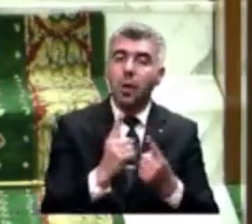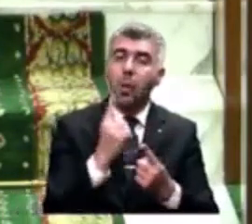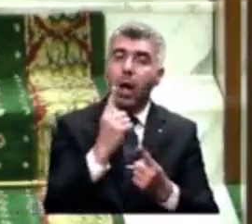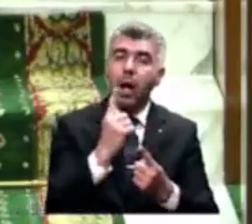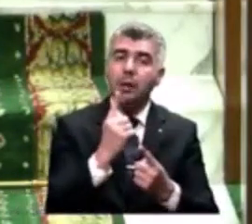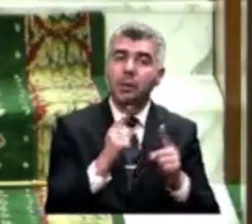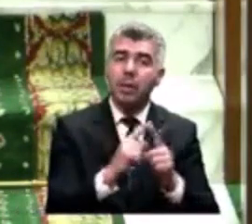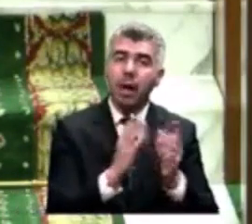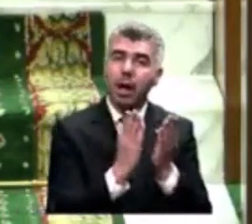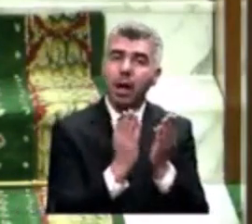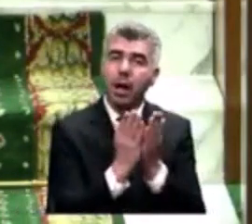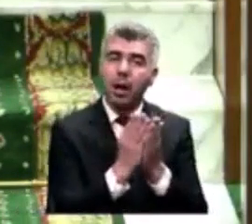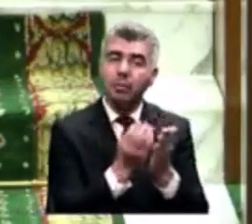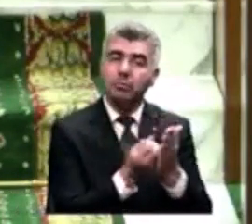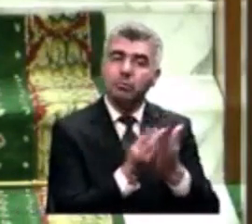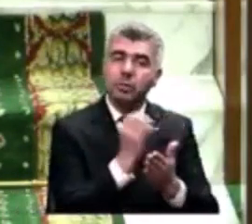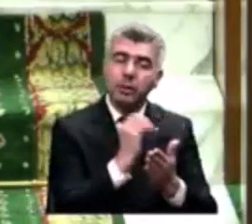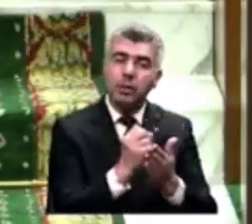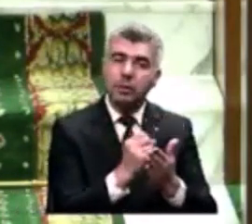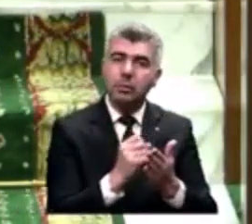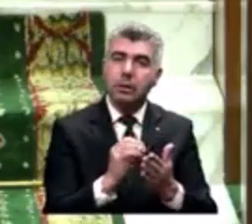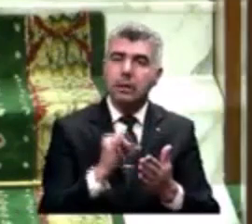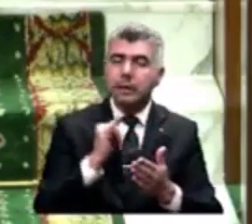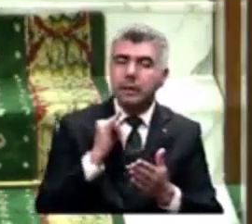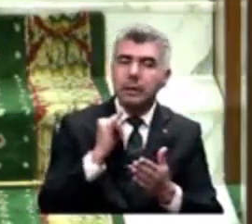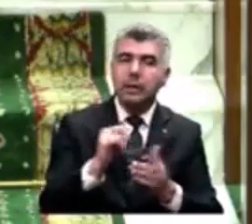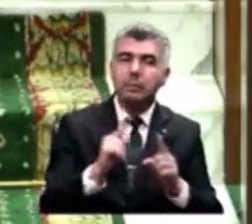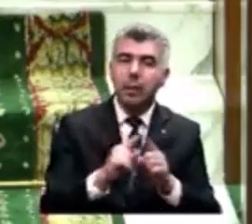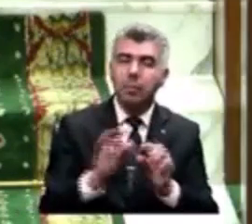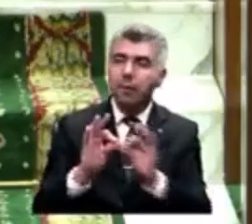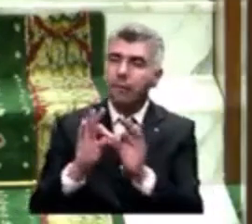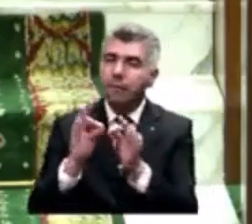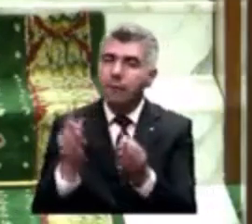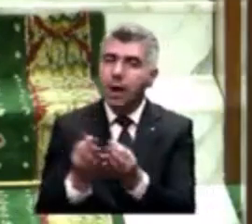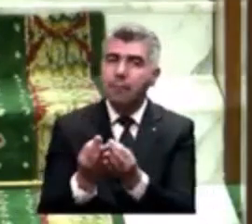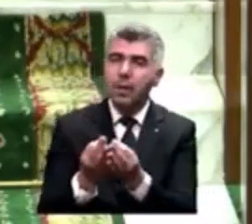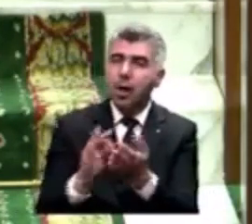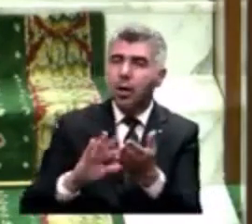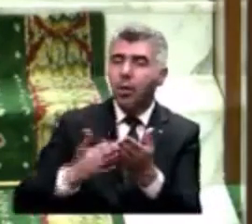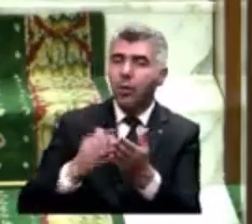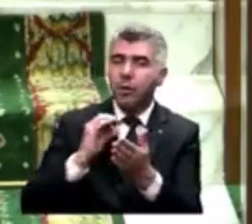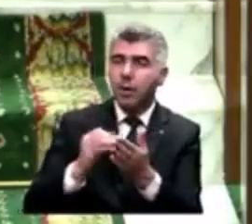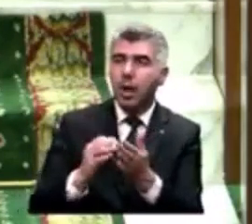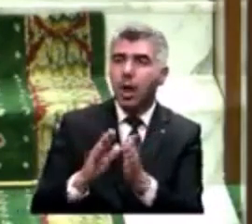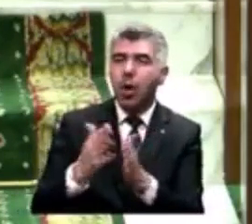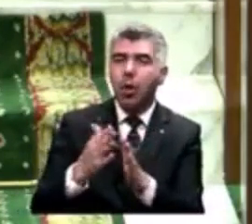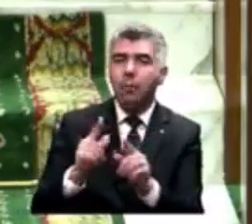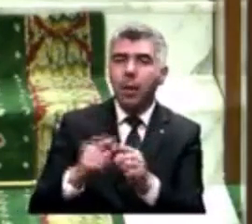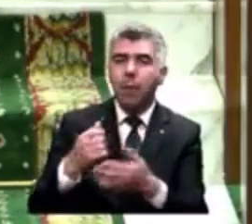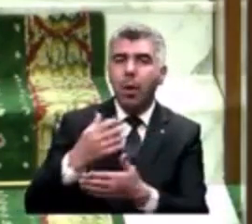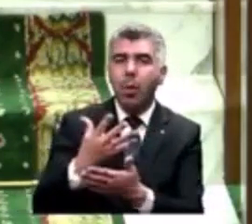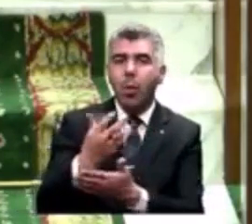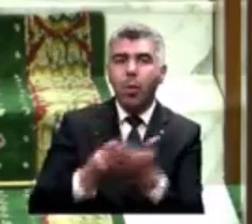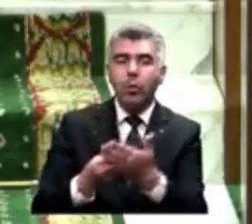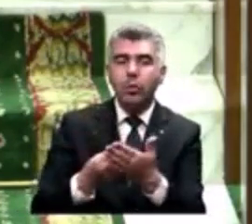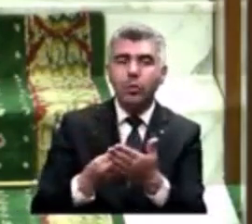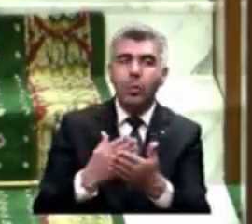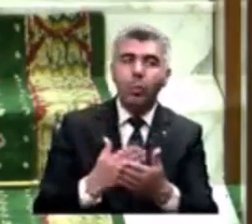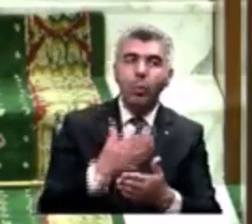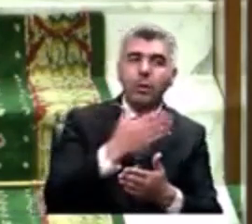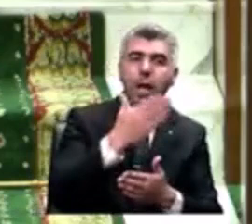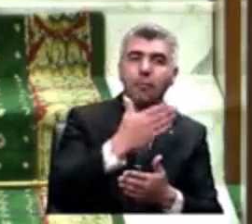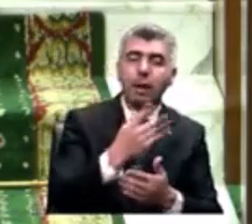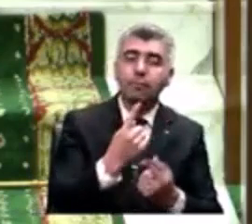المقرر، دون أن ننسى الارتباك الذي يتسلل إلى بيوت أولياء أمور المتمدرسين خوفا على مستقبل أبنائهم. سيد